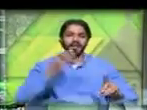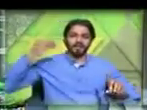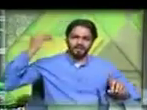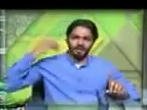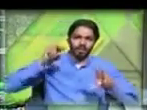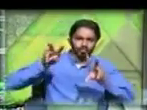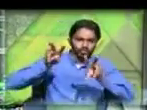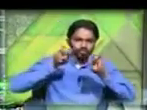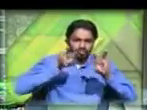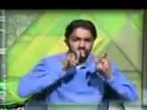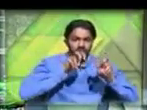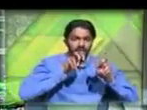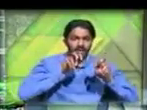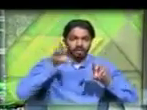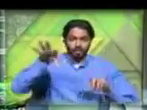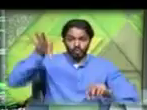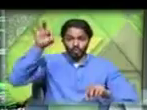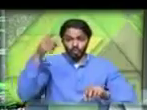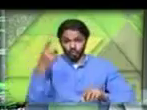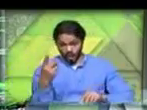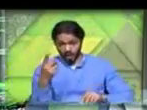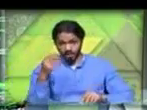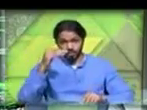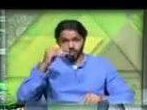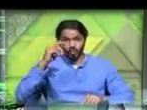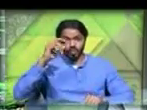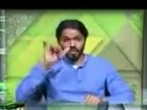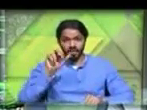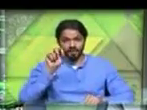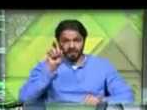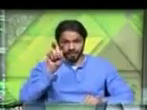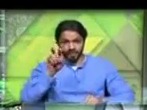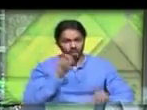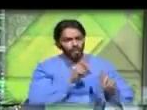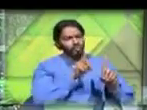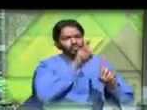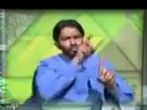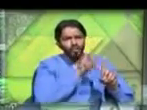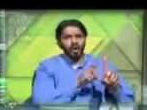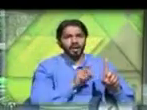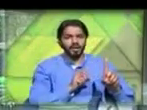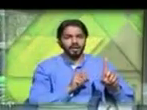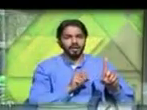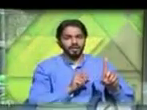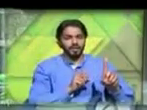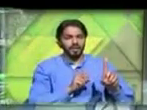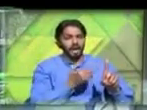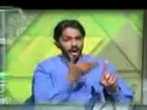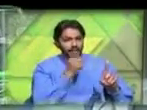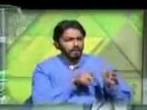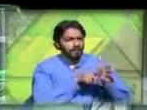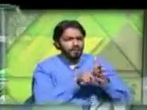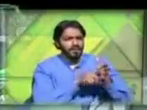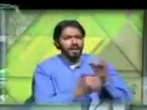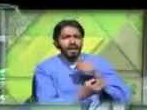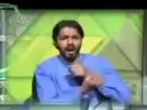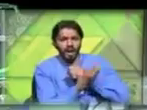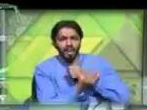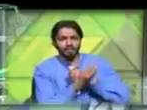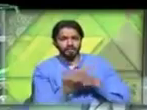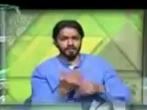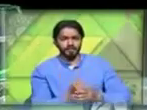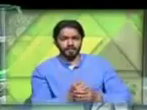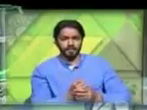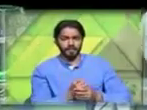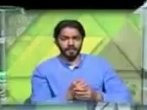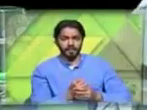الله بهذا الخير، أي بهذا الإسلام. نعم. فهل بعد هذا الخير من شر؟ قال: نعم. قال حذيفة: قلت: فهل بعد ذلك الشر من